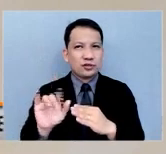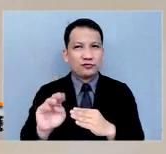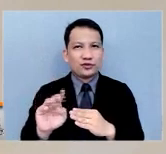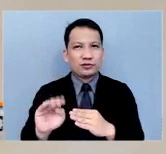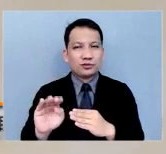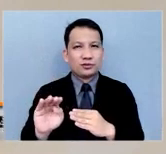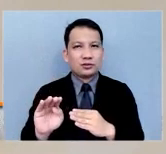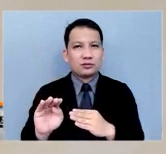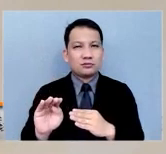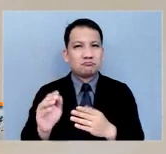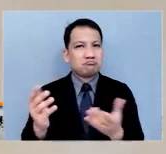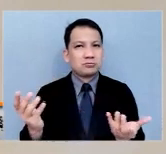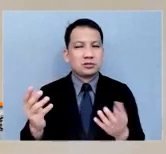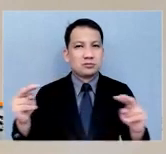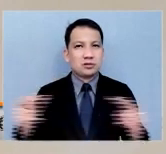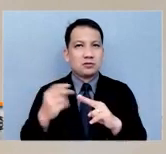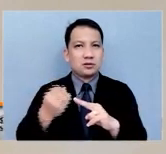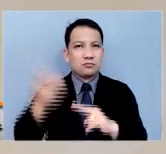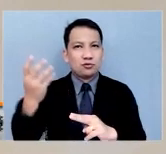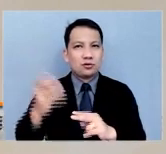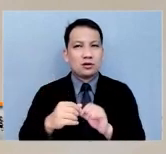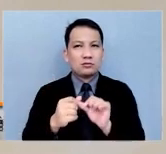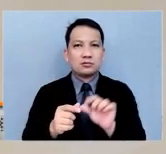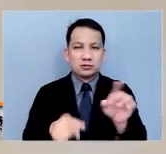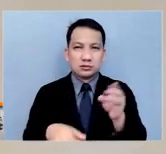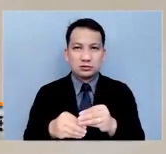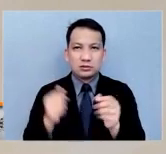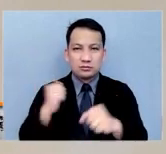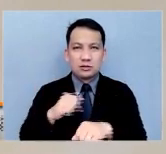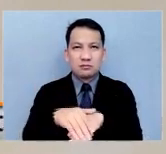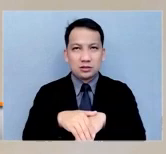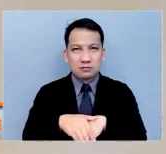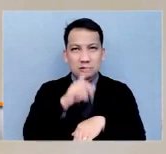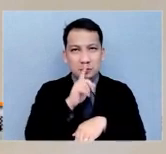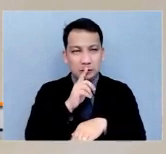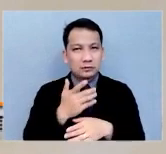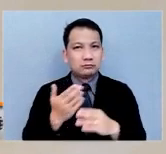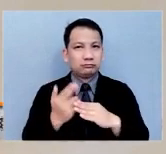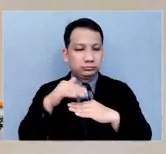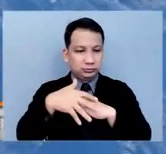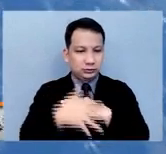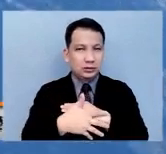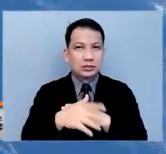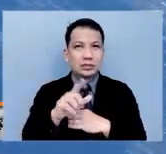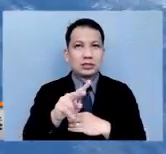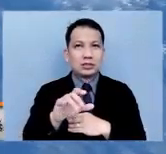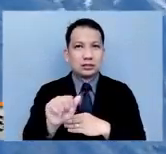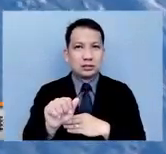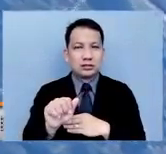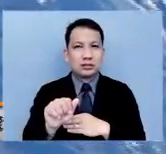wala yung mga pagputok na nangyari at instead tahimik na paglabas lang ng mga bato at lava. Dahil